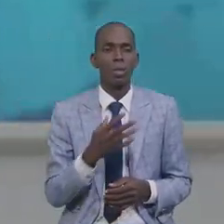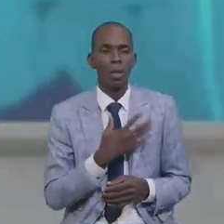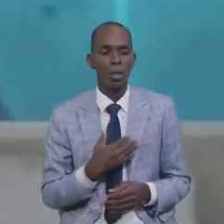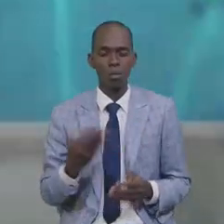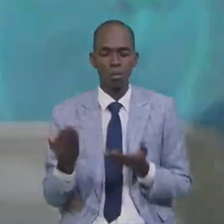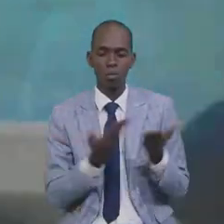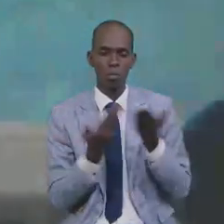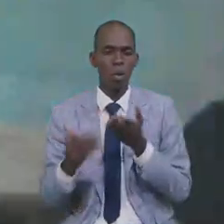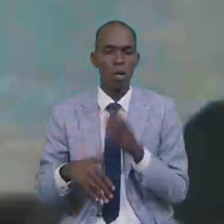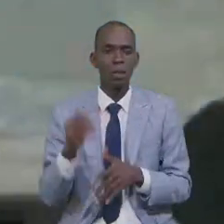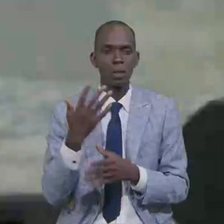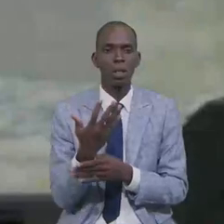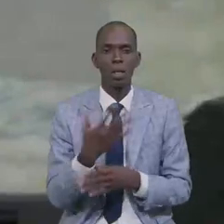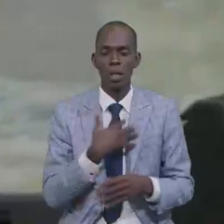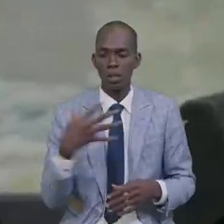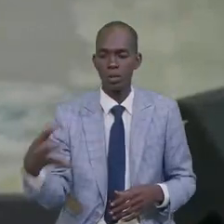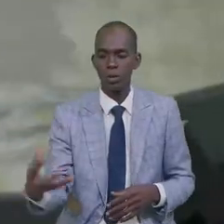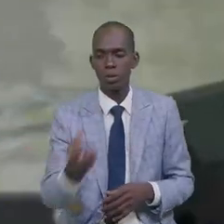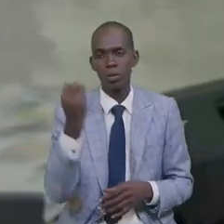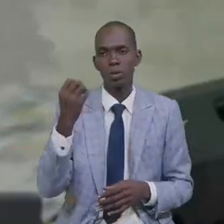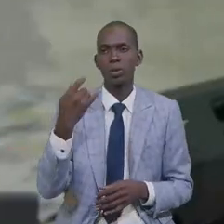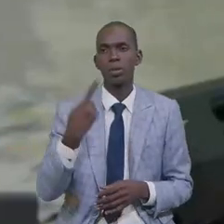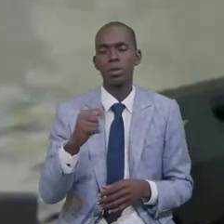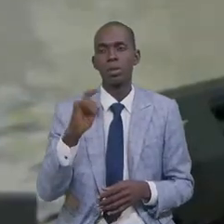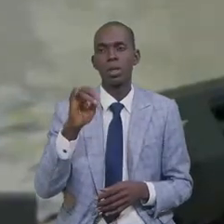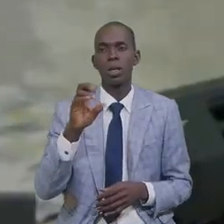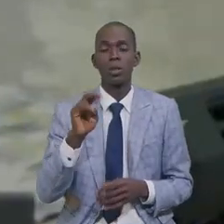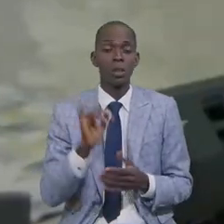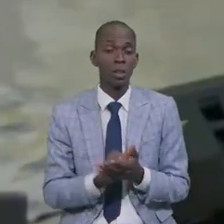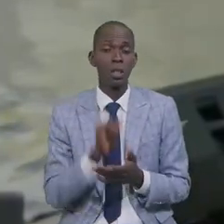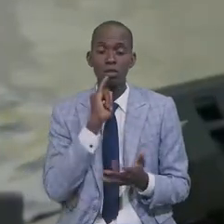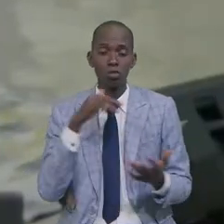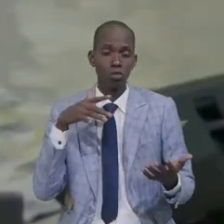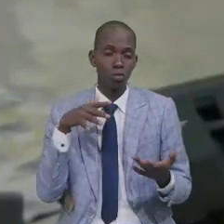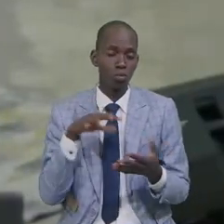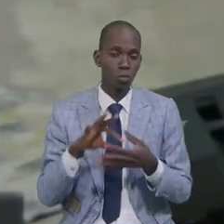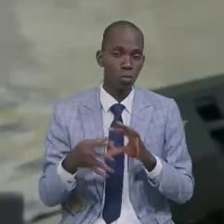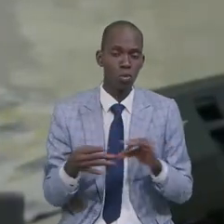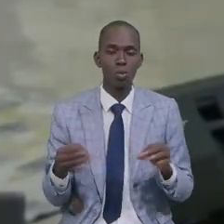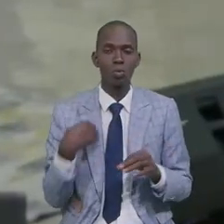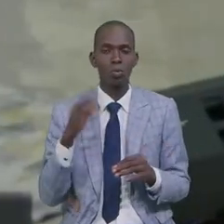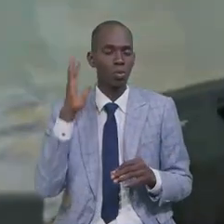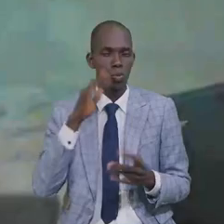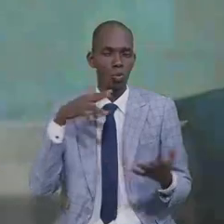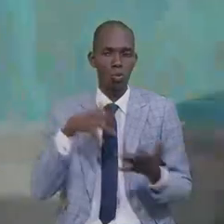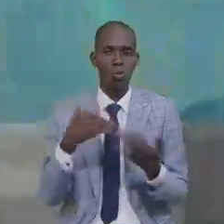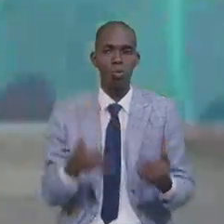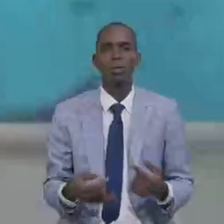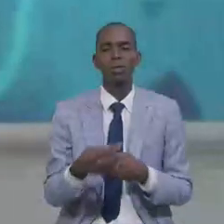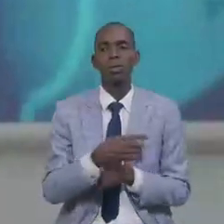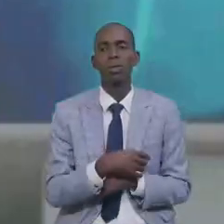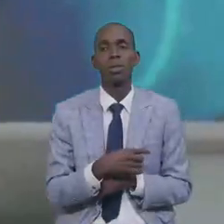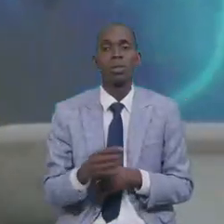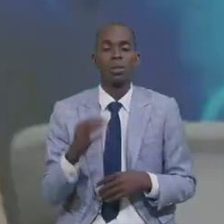Et il étendit la main et le prit. C'est l'histoire que nous considérons et si vous